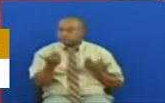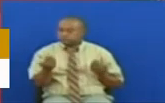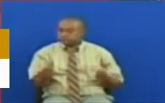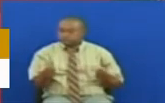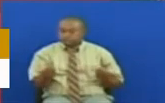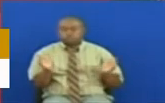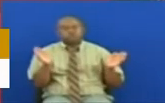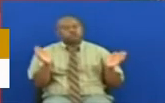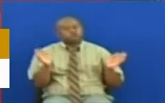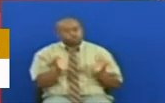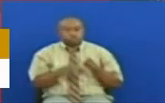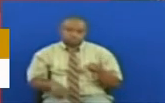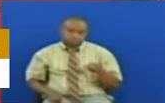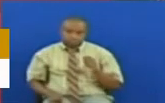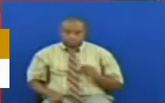area.